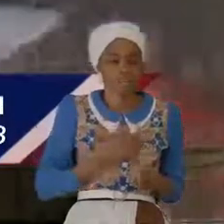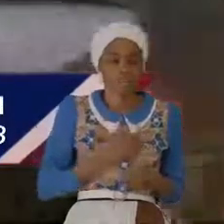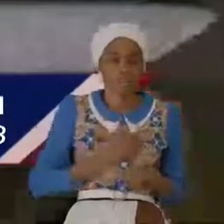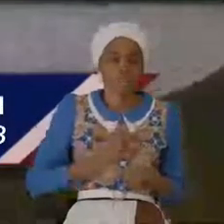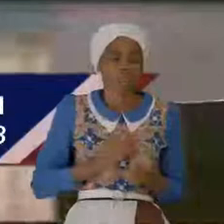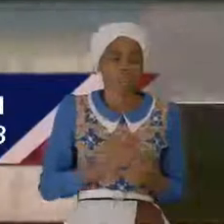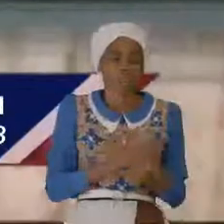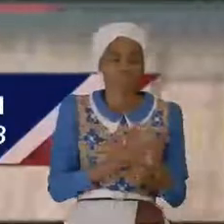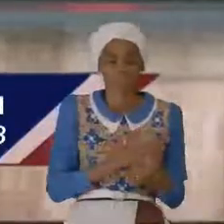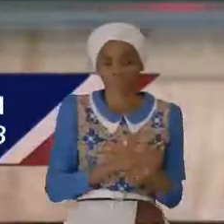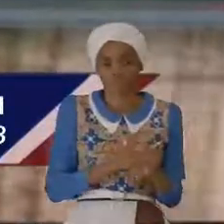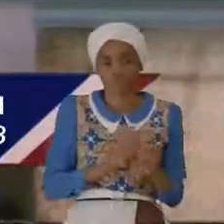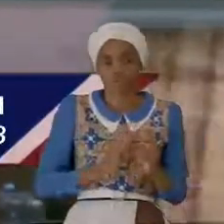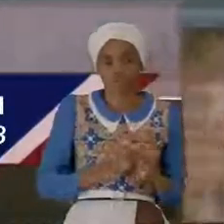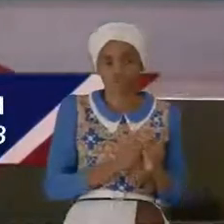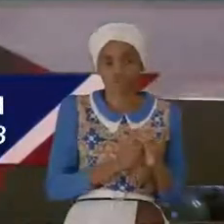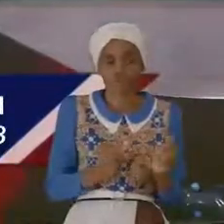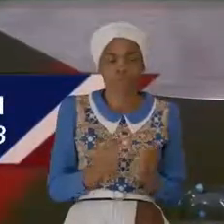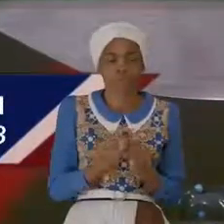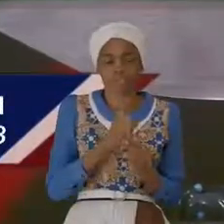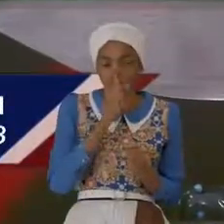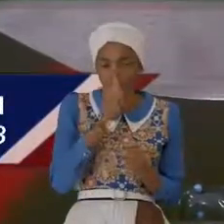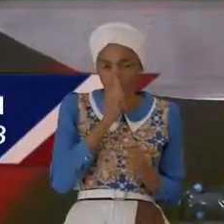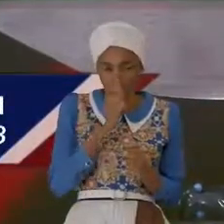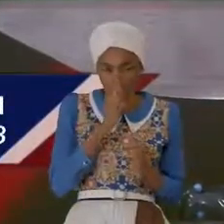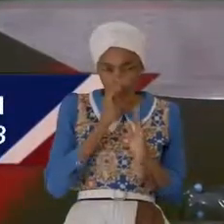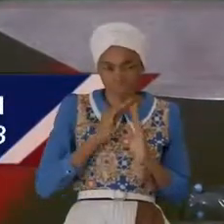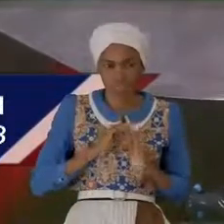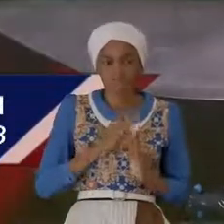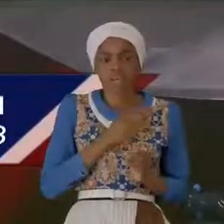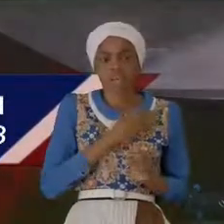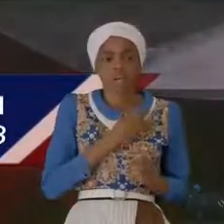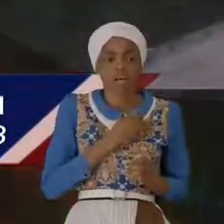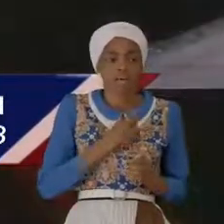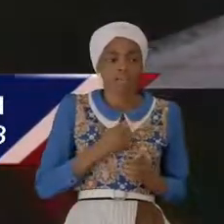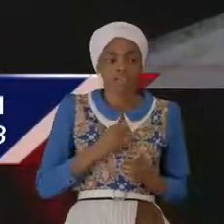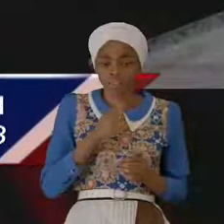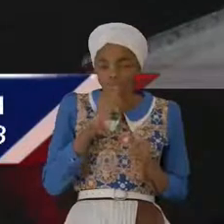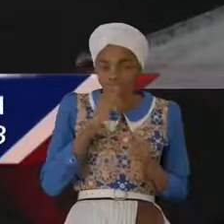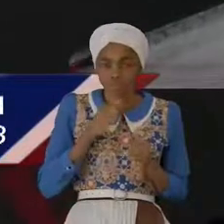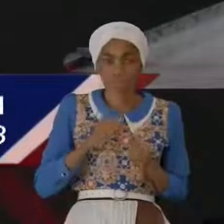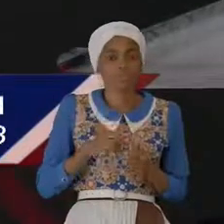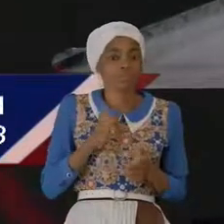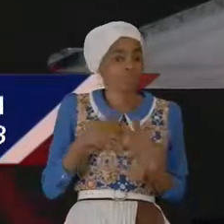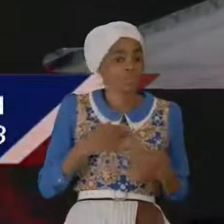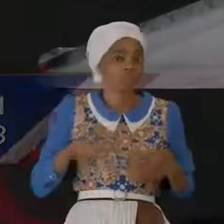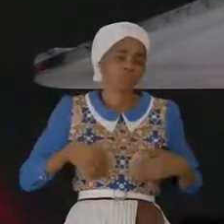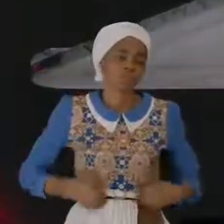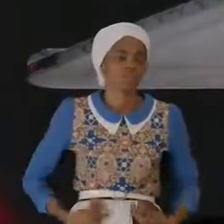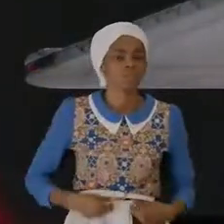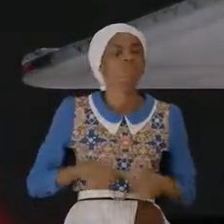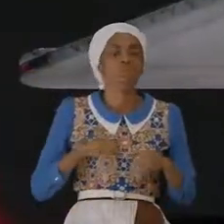et courons avec persévérance. Vous pourrez vous fatiguer,